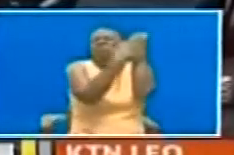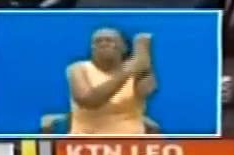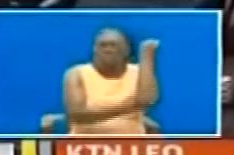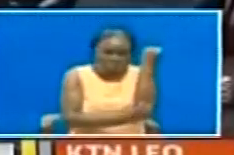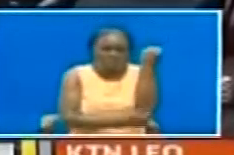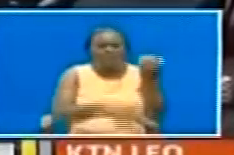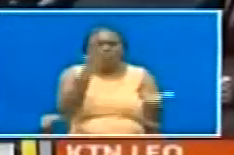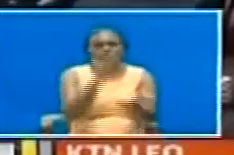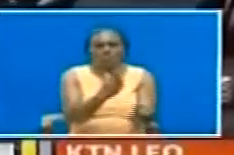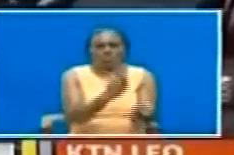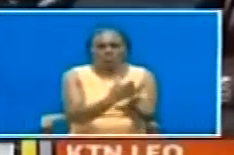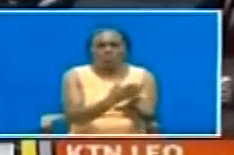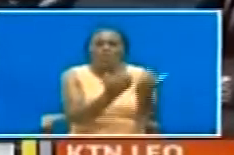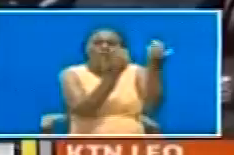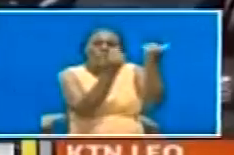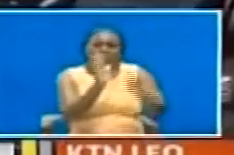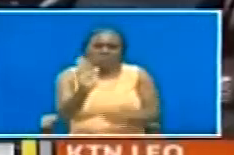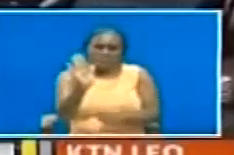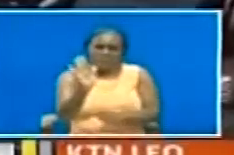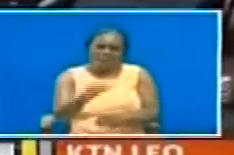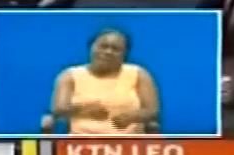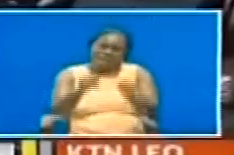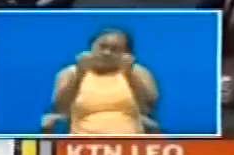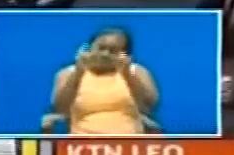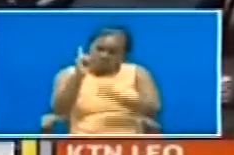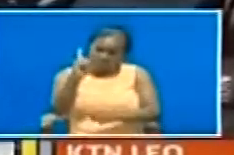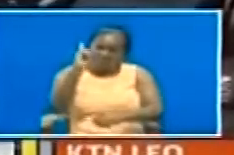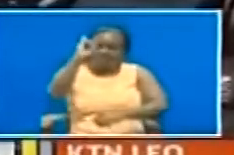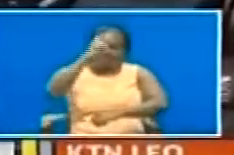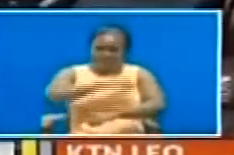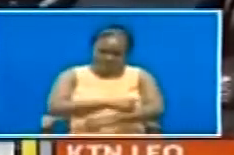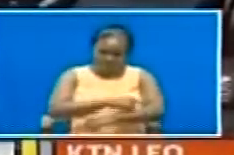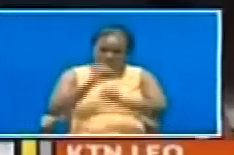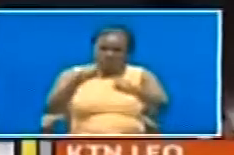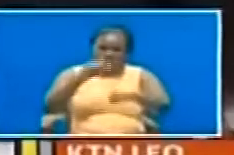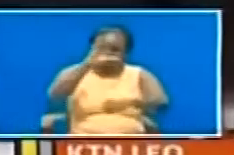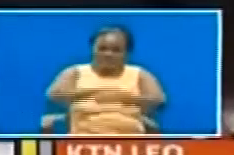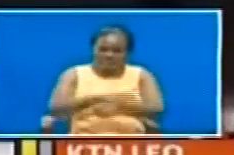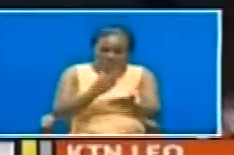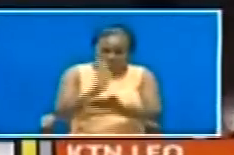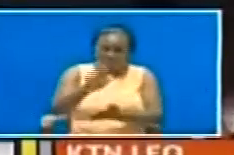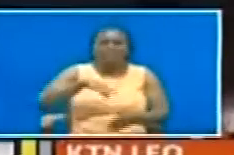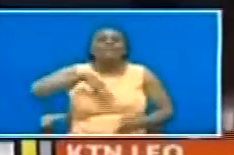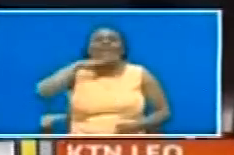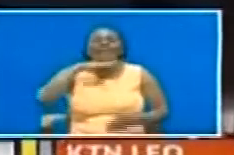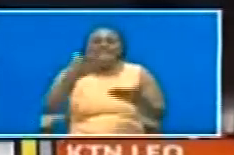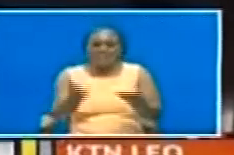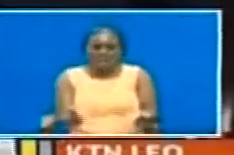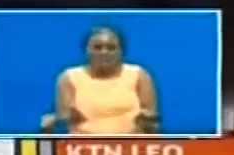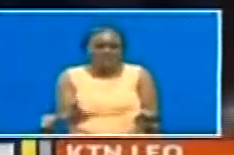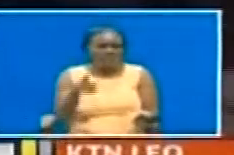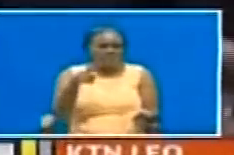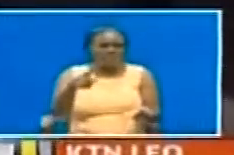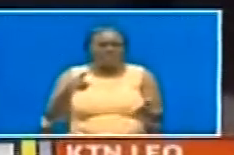na riziki. Matumaini yake ni kwamba ipo siku atapata haki. Hata nikifa sasa hivi